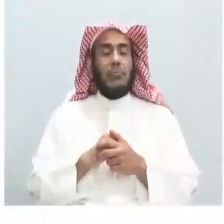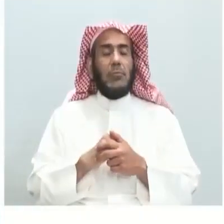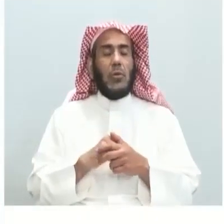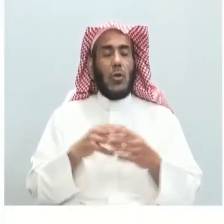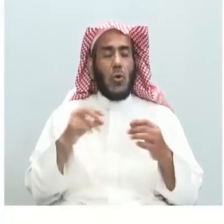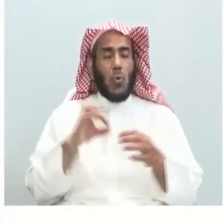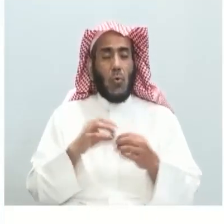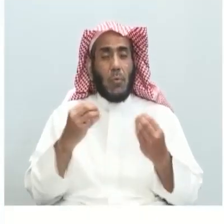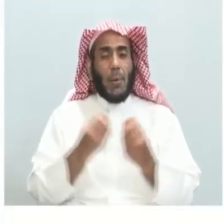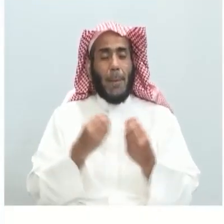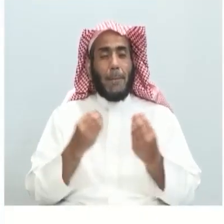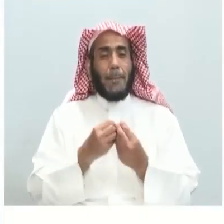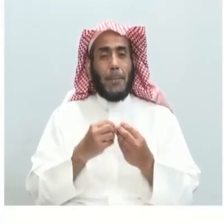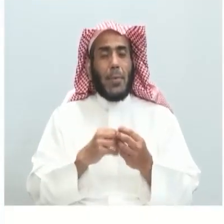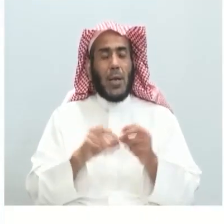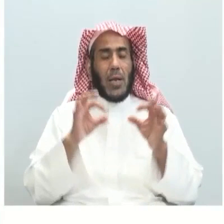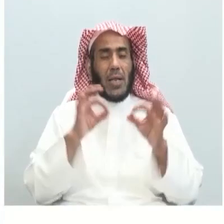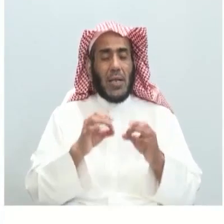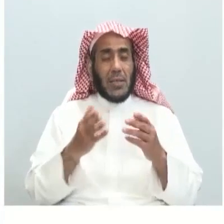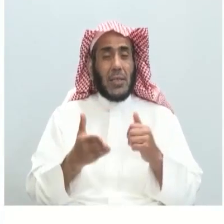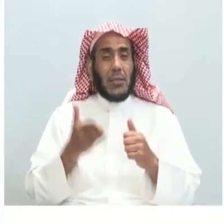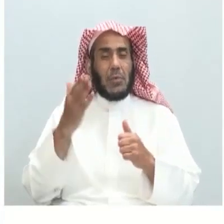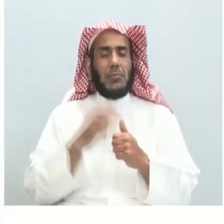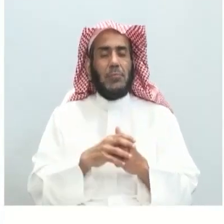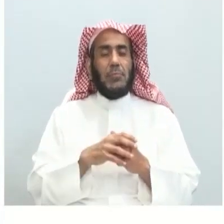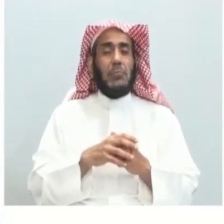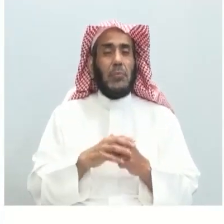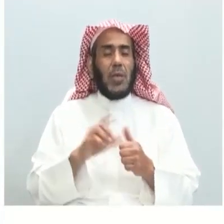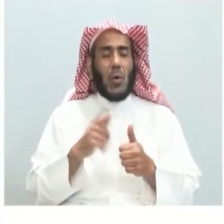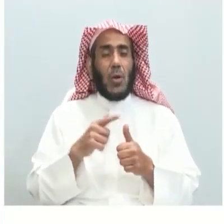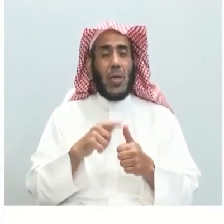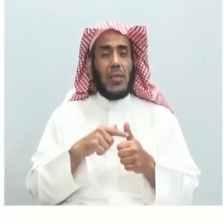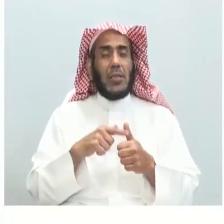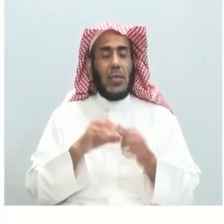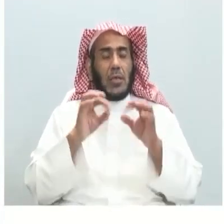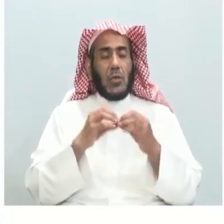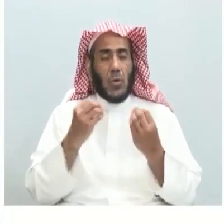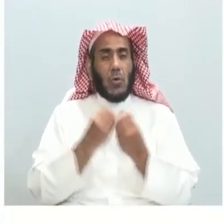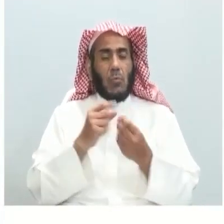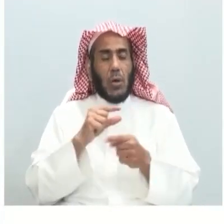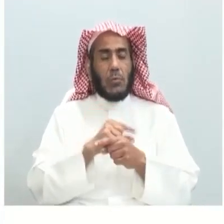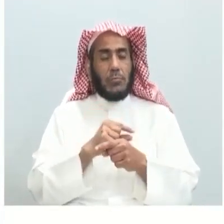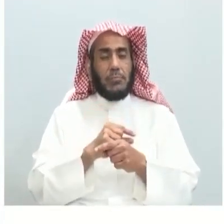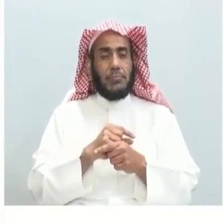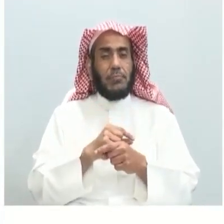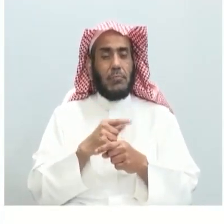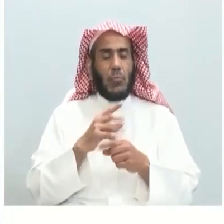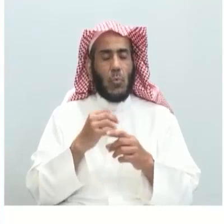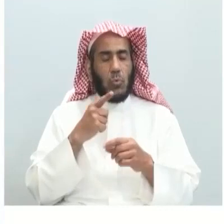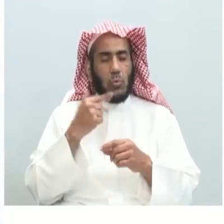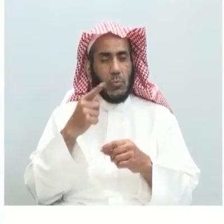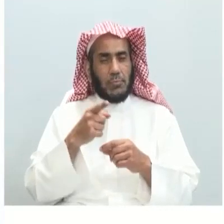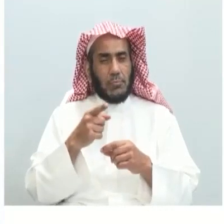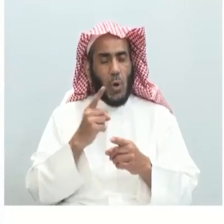للوقوف واياكم على الايات الكريمات من اول هذه السوره اتلوها على مسامعكم والمرجو